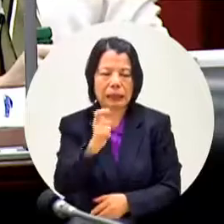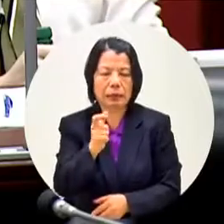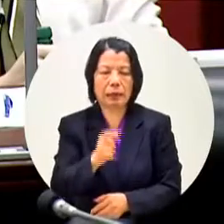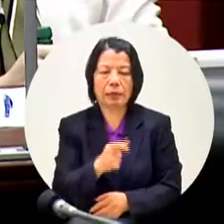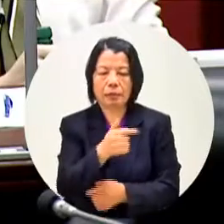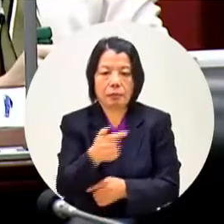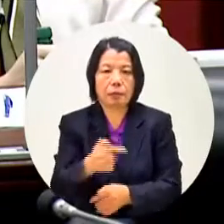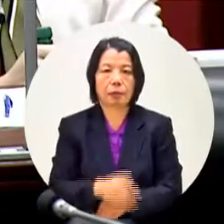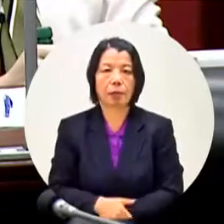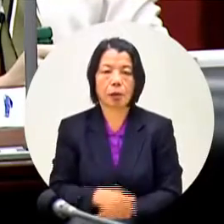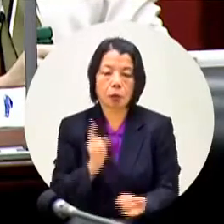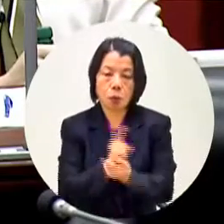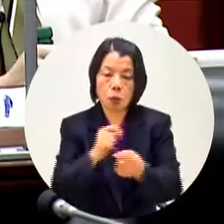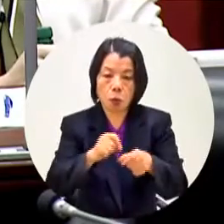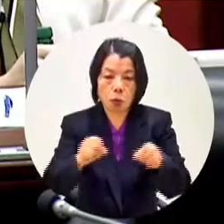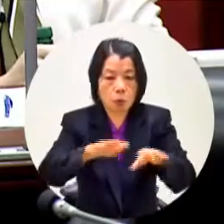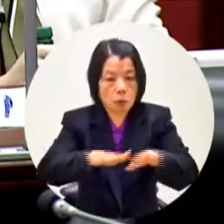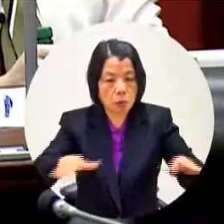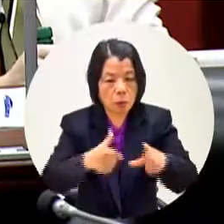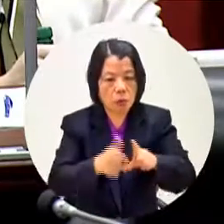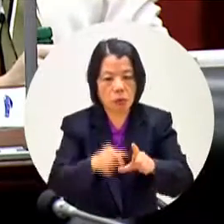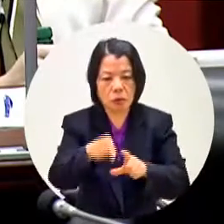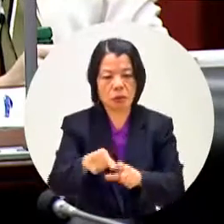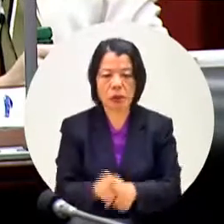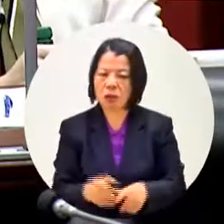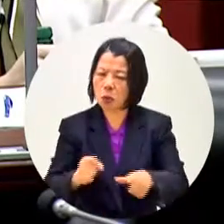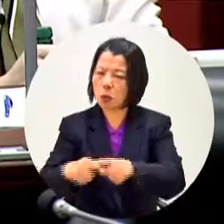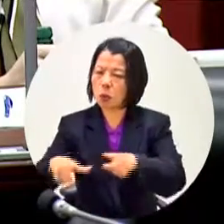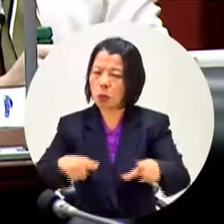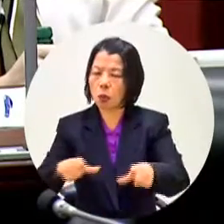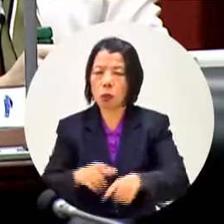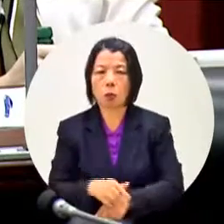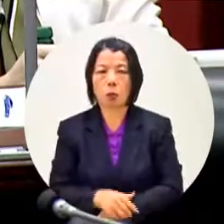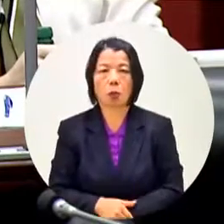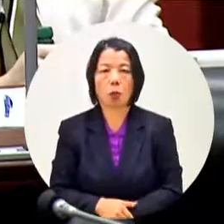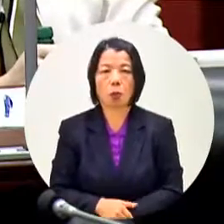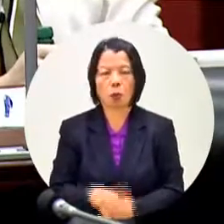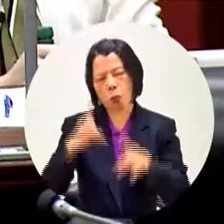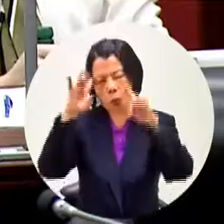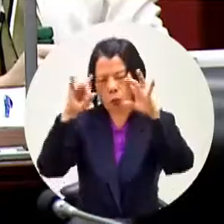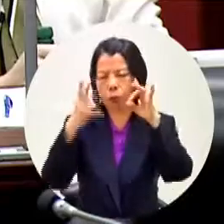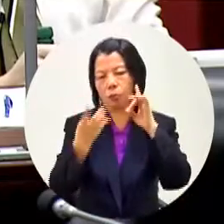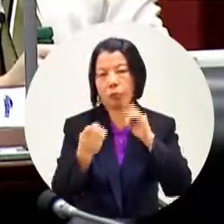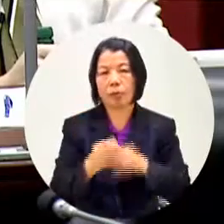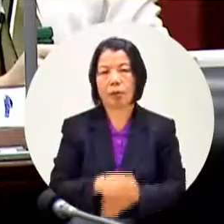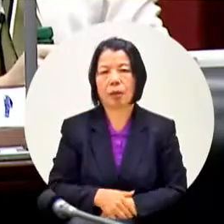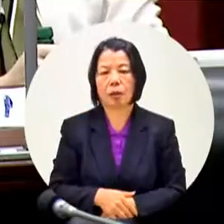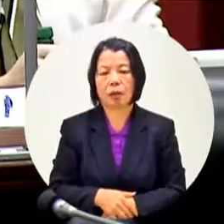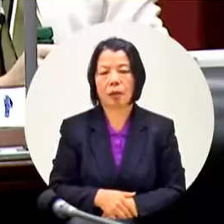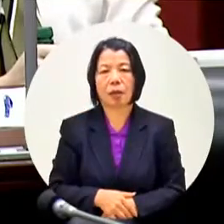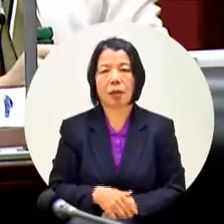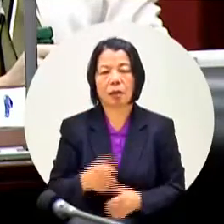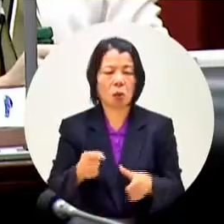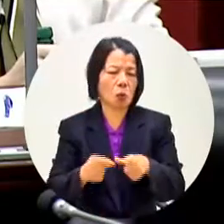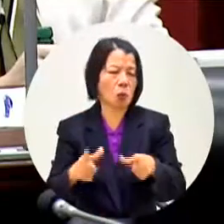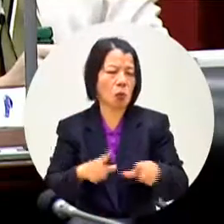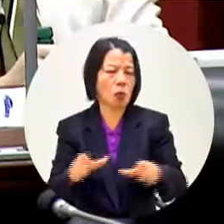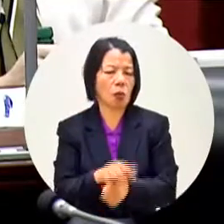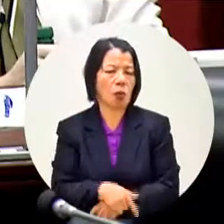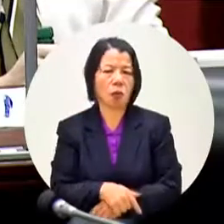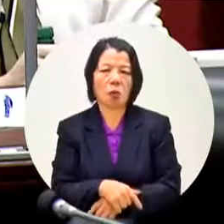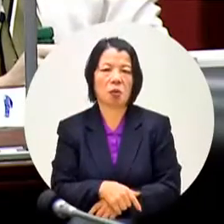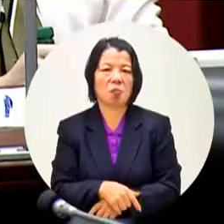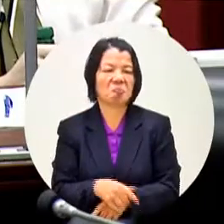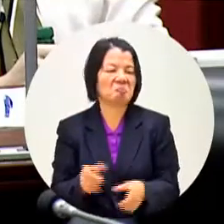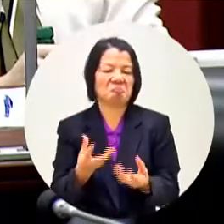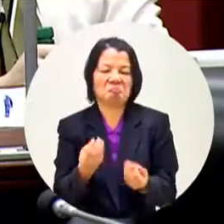选民，谢谢。 好，谢谢市长，谢谢。好，再来哈、哦、这个问题就也是公园部分的问题啊、哦、提在一起跟市长讨论。